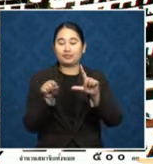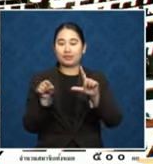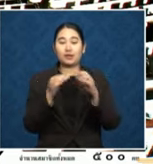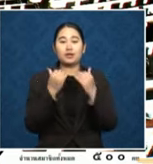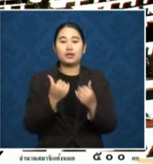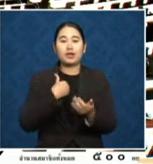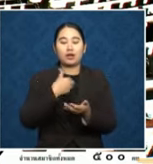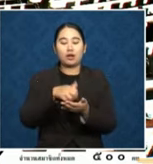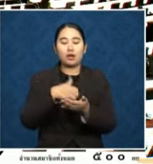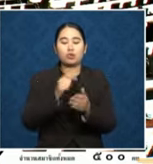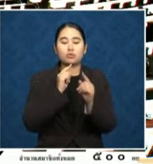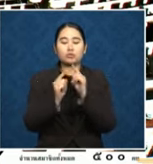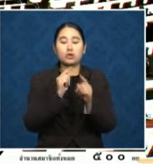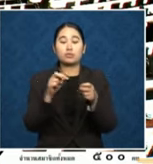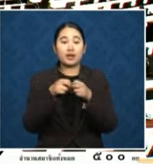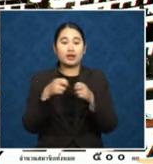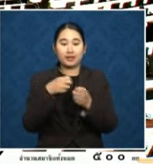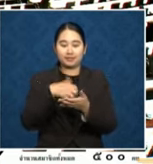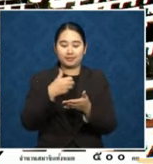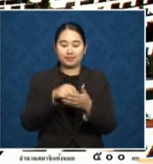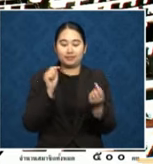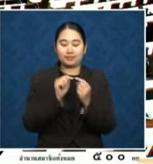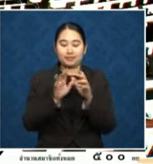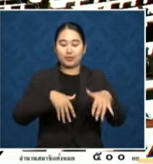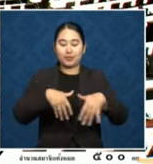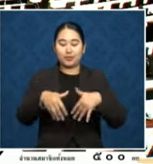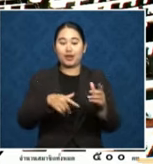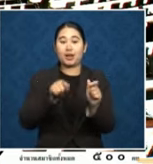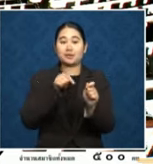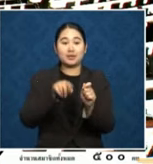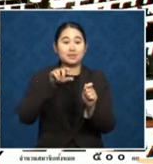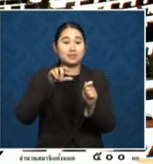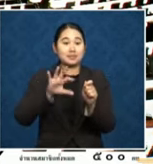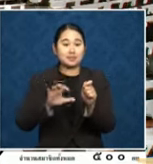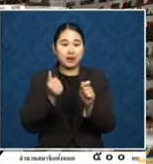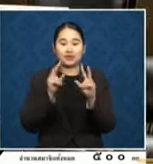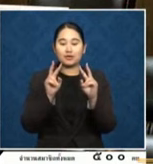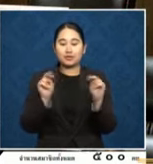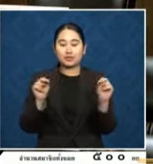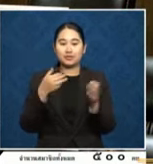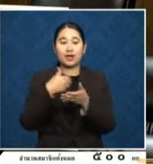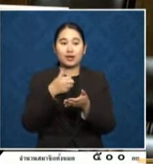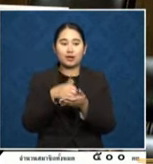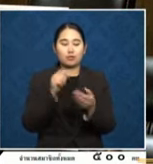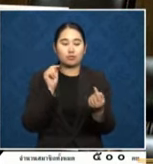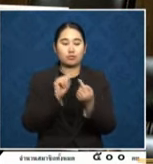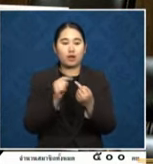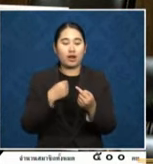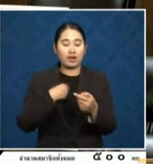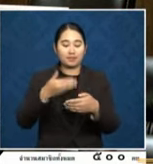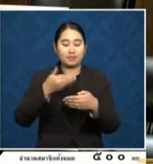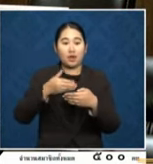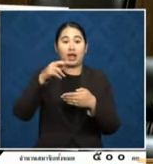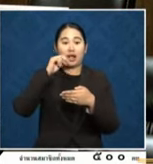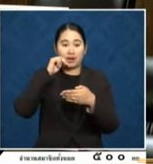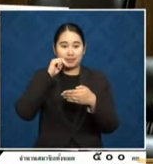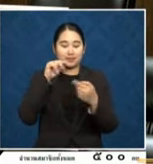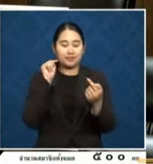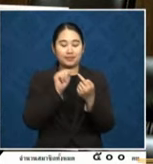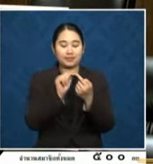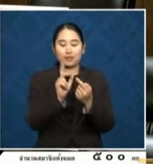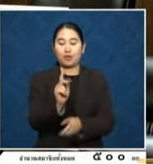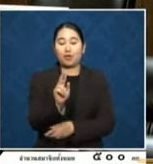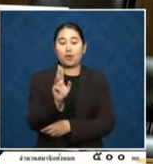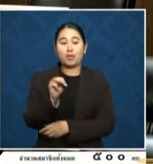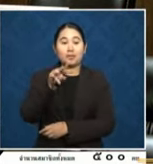วันนี้มีเรื่องปรึกษาหารือท่านประธานเกี่ยวกับความเดือดร้อนของชาวอำเภอเมืองดังนี้นะครับเรื่องแรกเป็นเรื่องประตูระบายน้ำของกรมชลประท